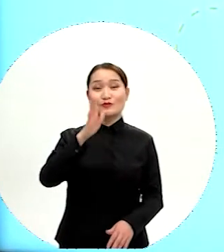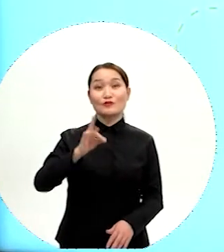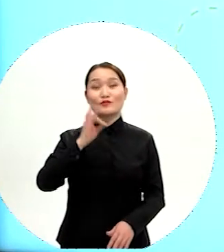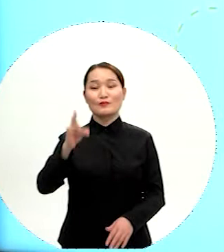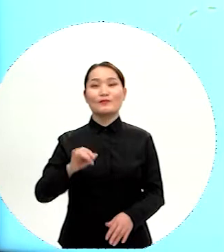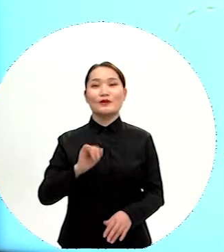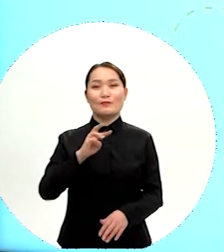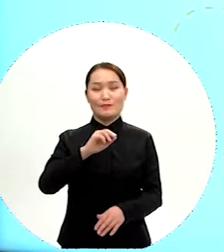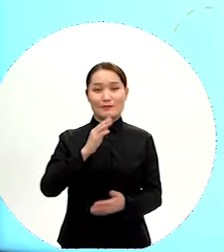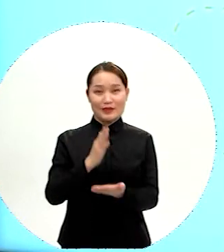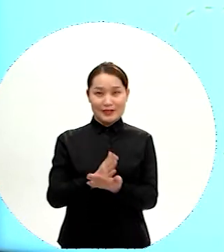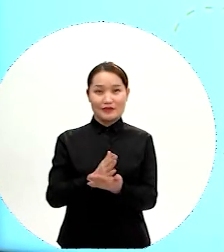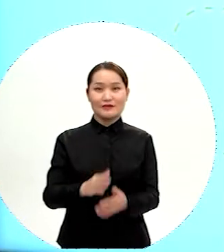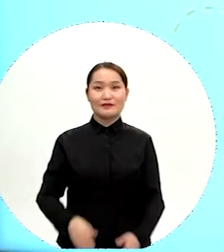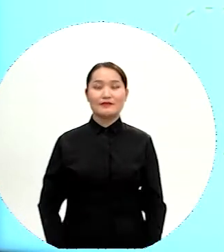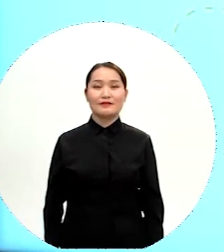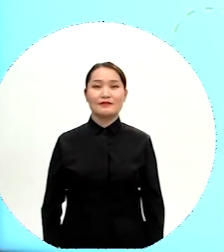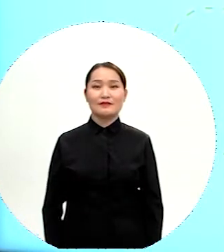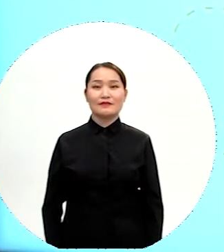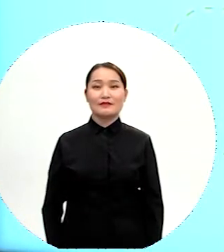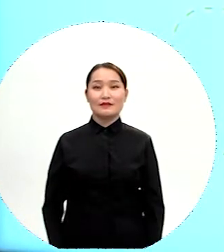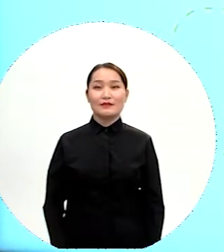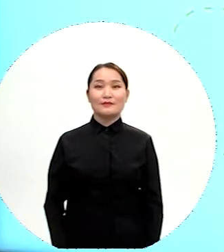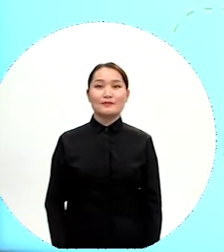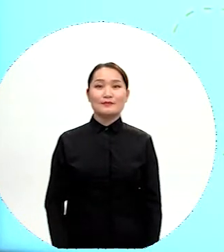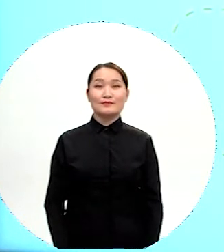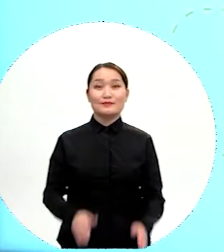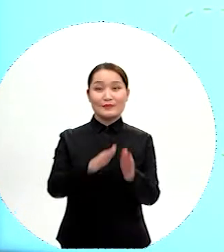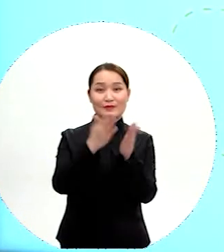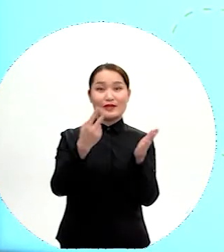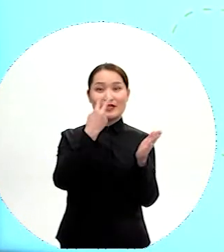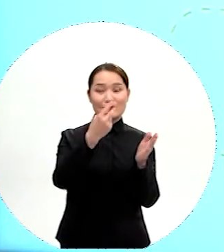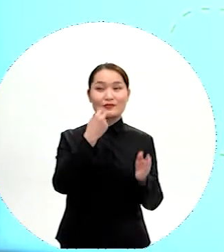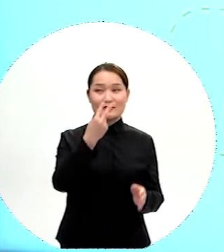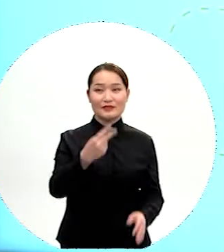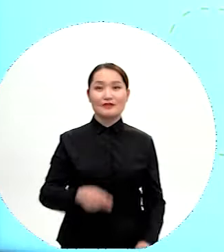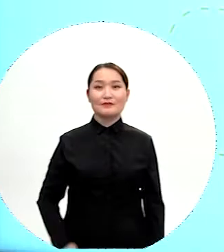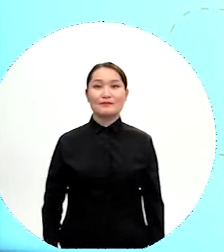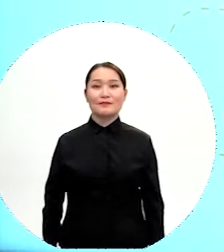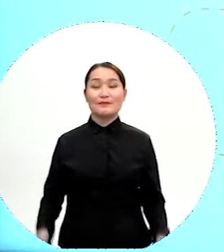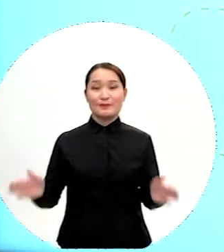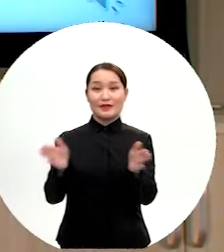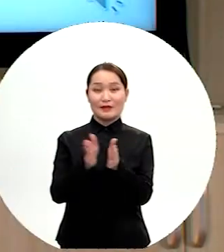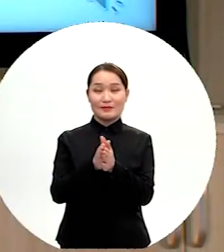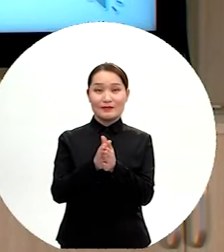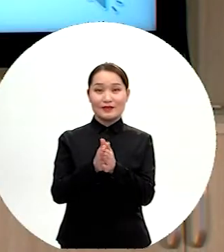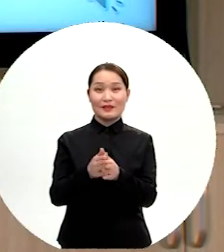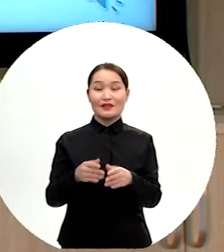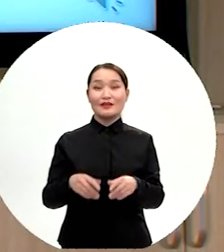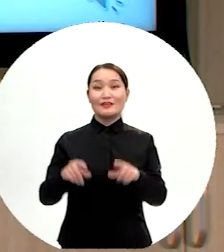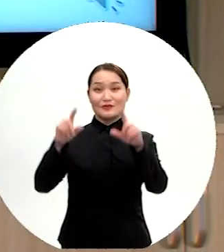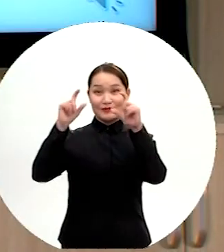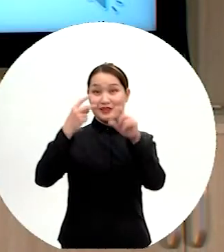юм аа. Энэ тухай сурах бичгийнхаа 42 дугаар хуудаснаас дэлгэрүүлж үзээрэй. Одоо бүгдээрээ